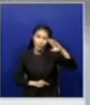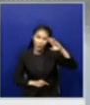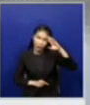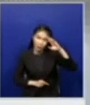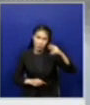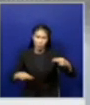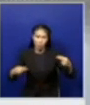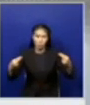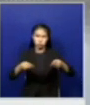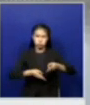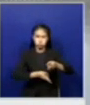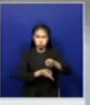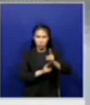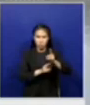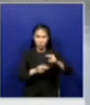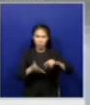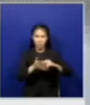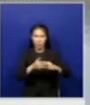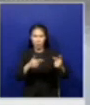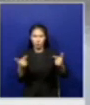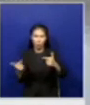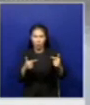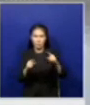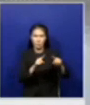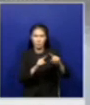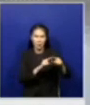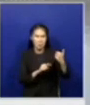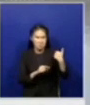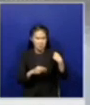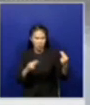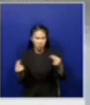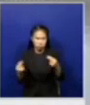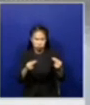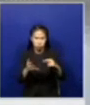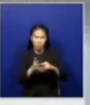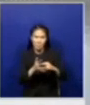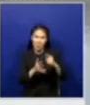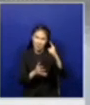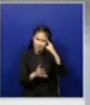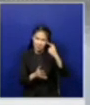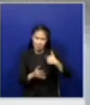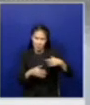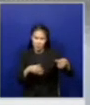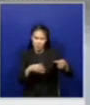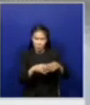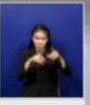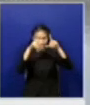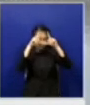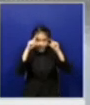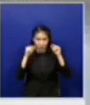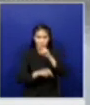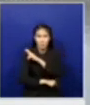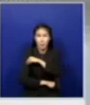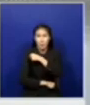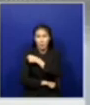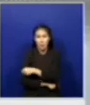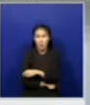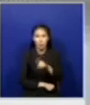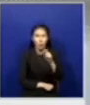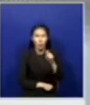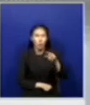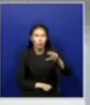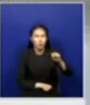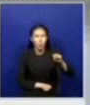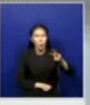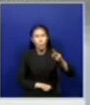พสร.มีวันทวีคูณเราจะมีให้แพทย์พยาบาลอสม.แนวหน้าได้บ้